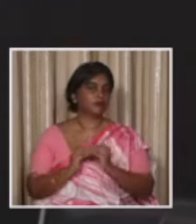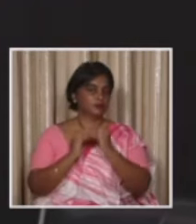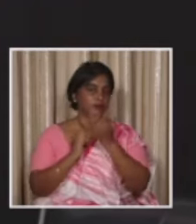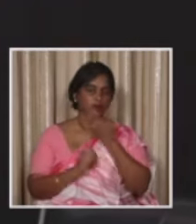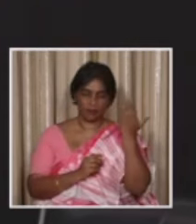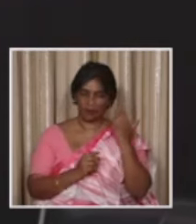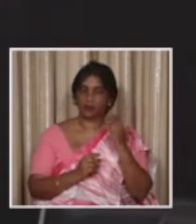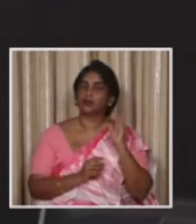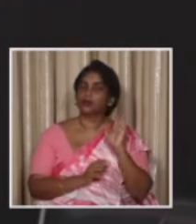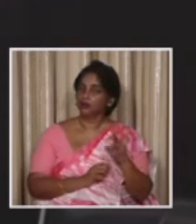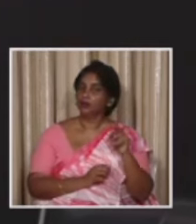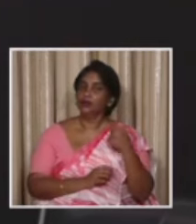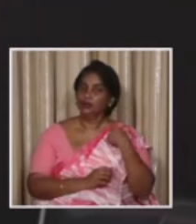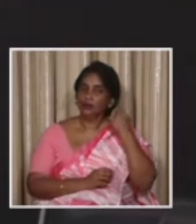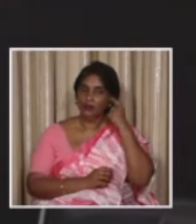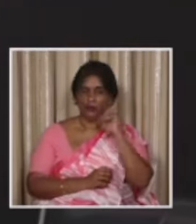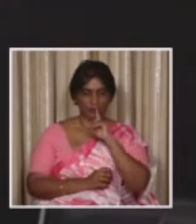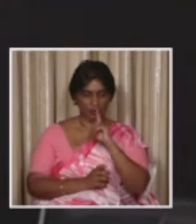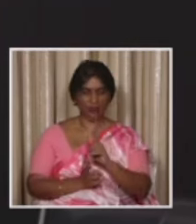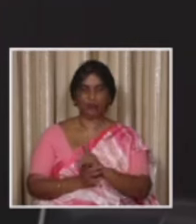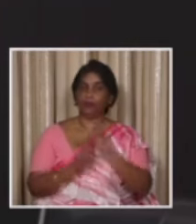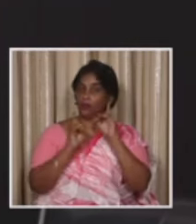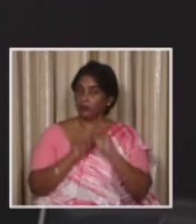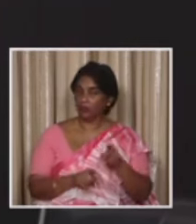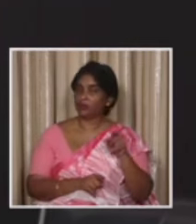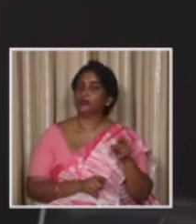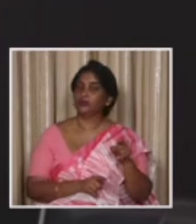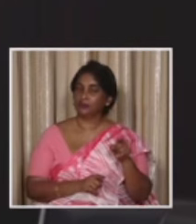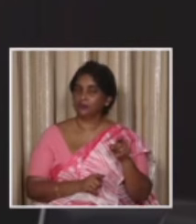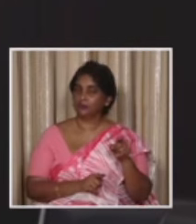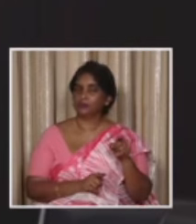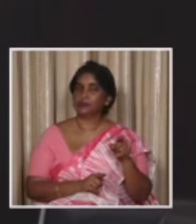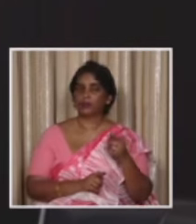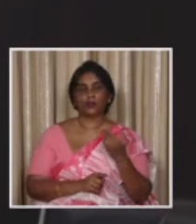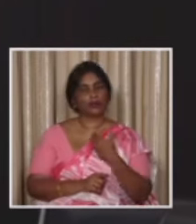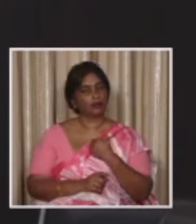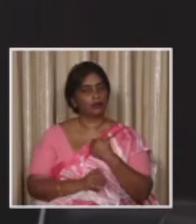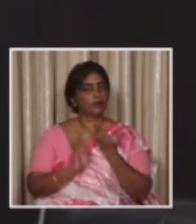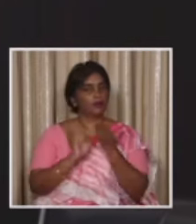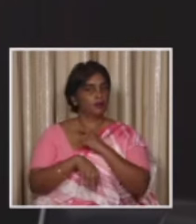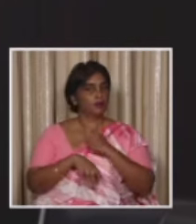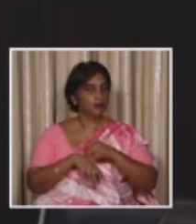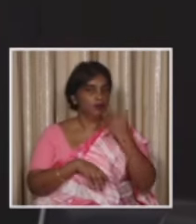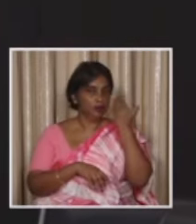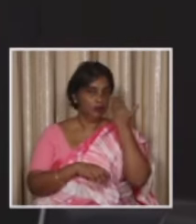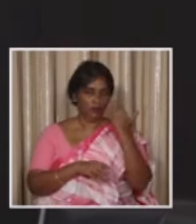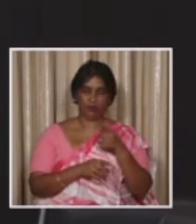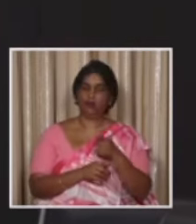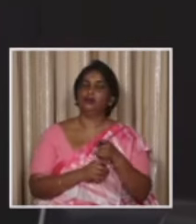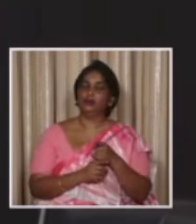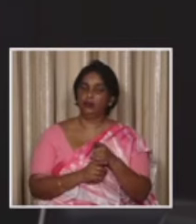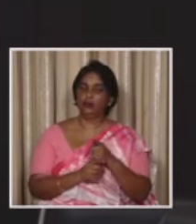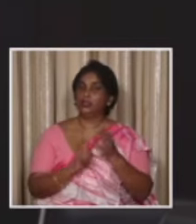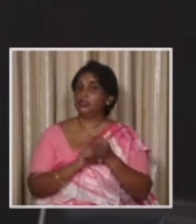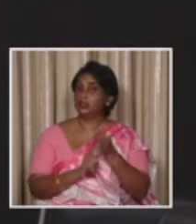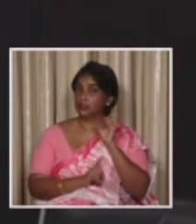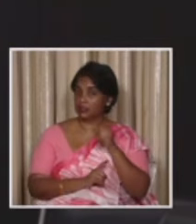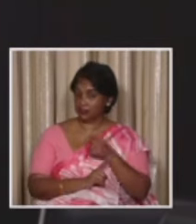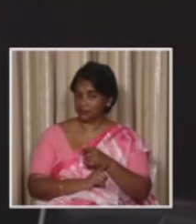හැකියාව ලැබෙනවා කියන එක මතක් කරන්න ඕන. ඒ වගේම තමයි අපි පහුගිය කාලේ දැක්ක